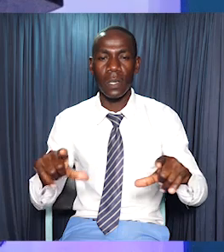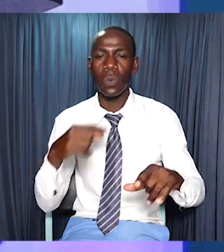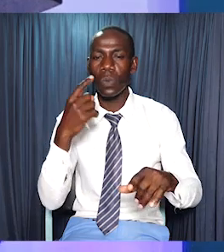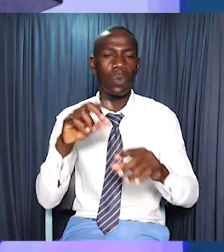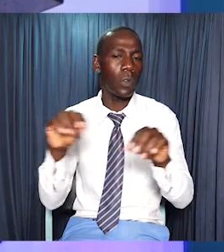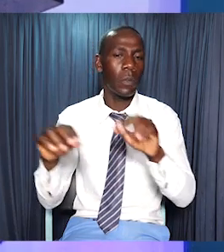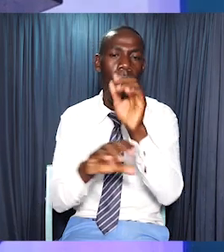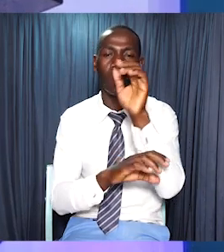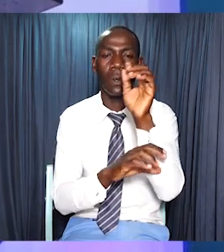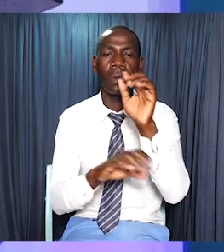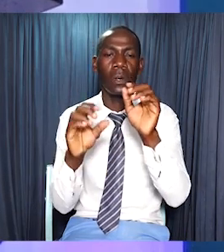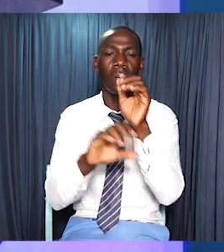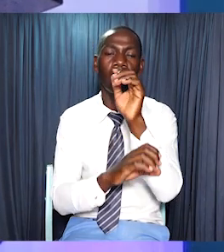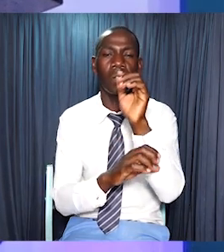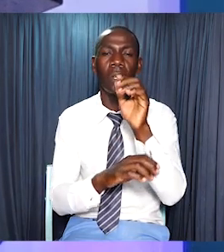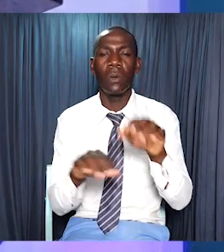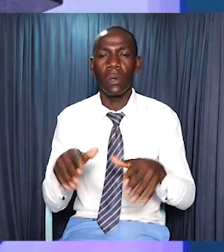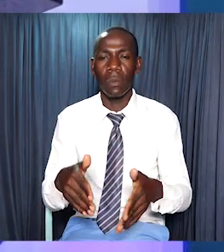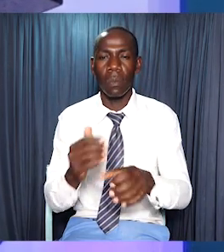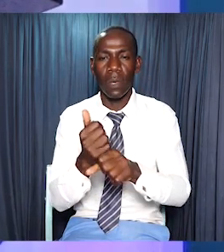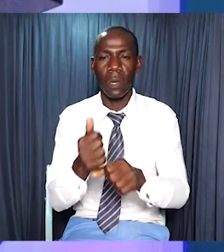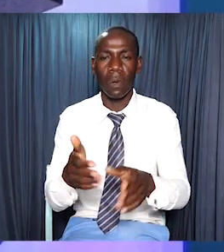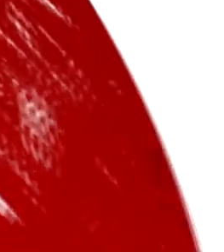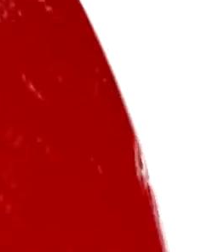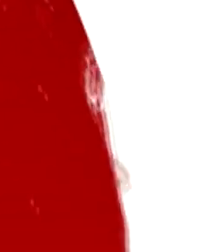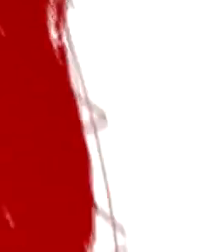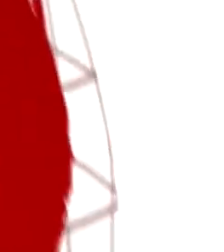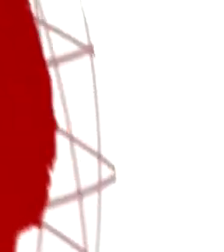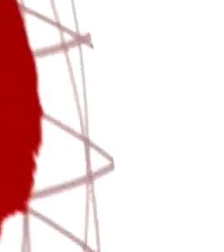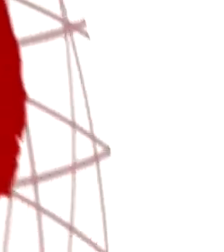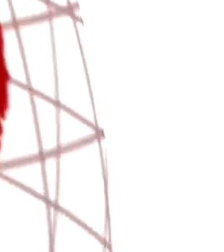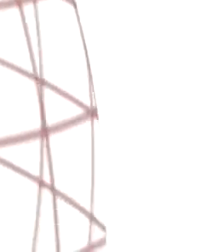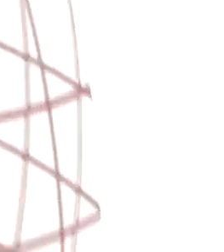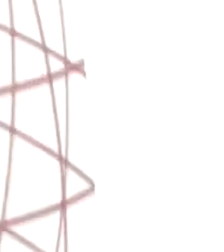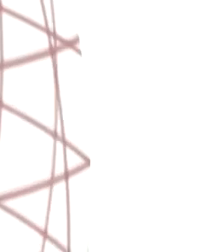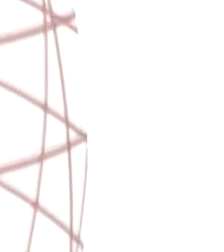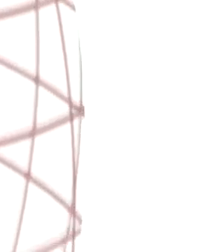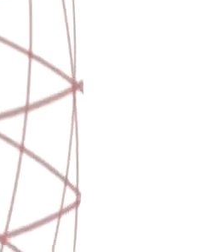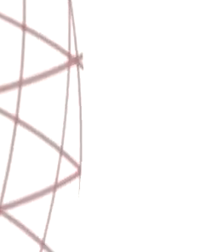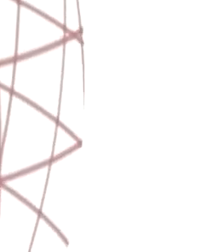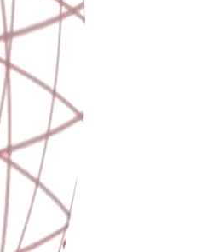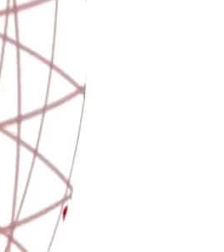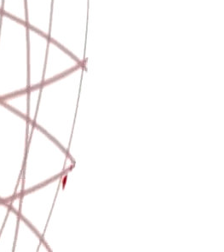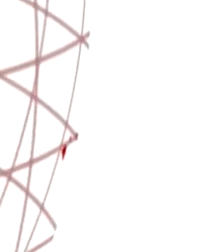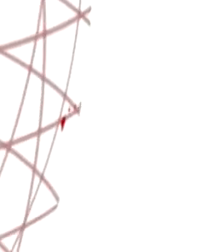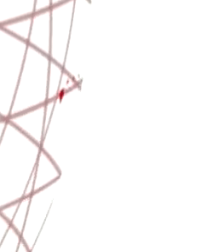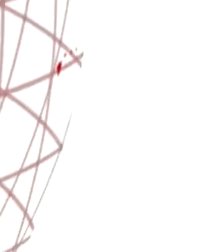own country atafanya njia shall make a way.